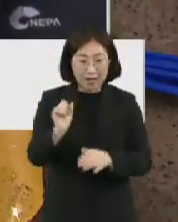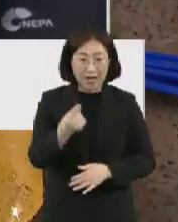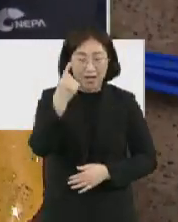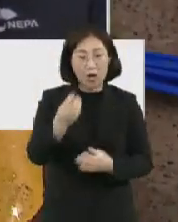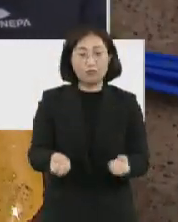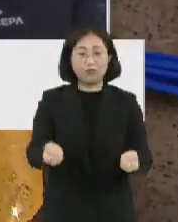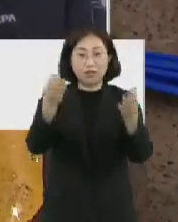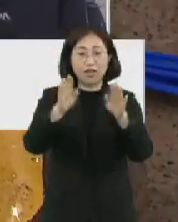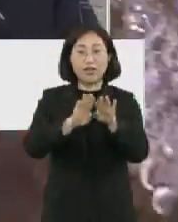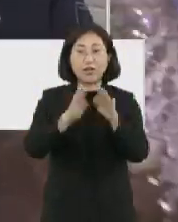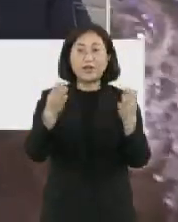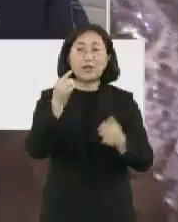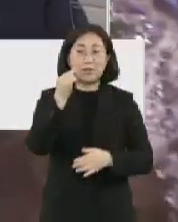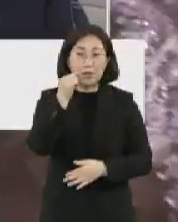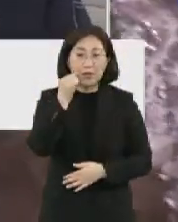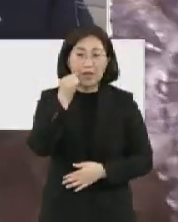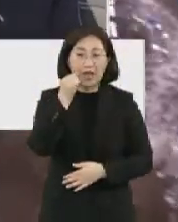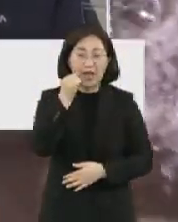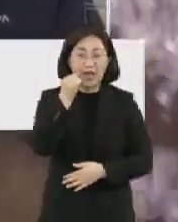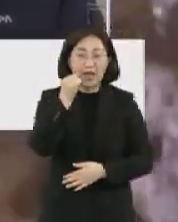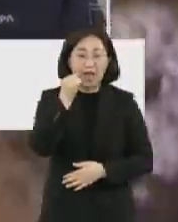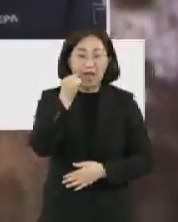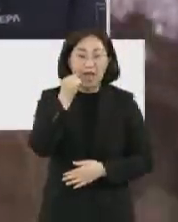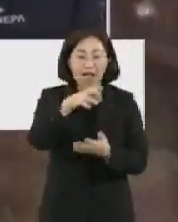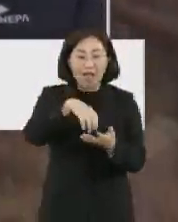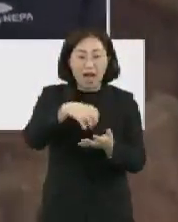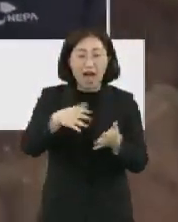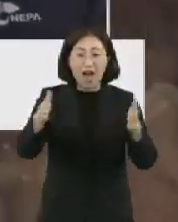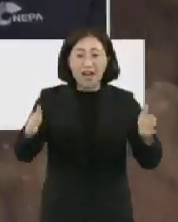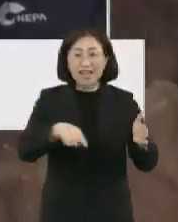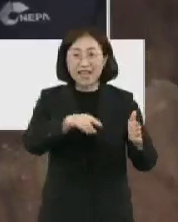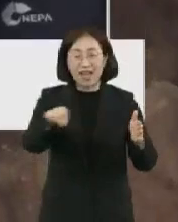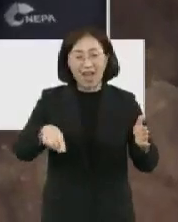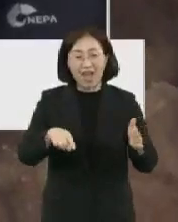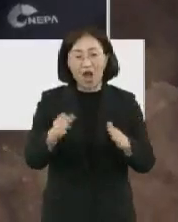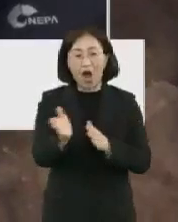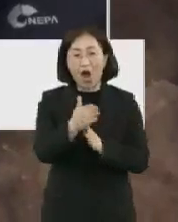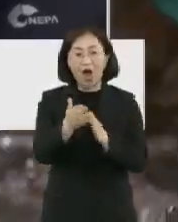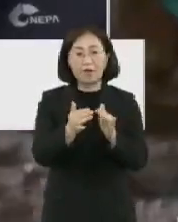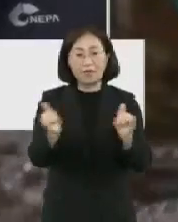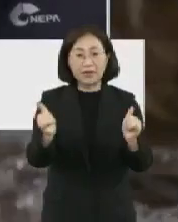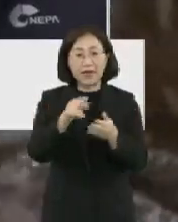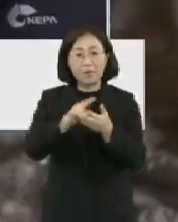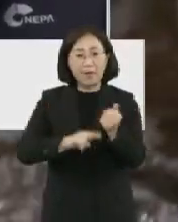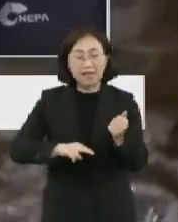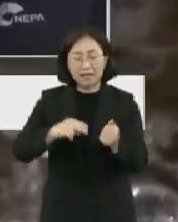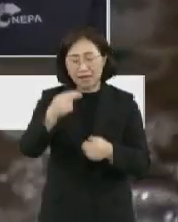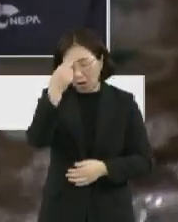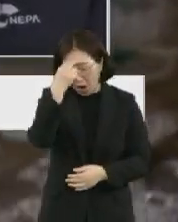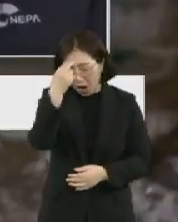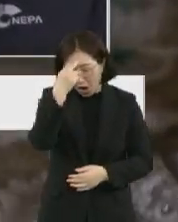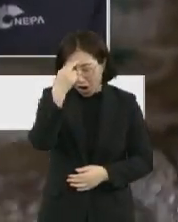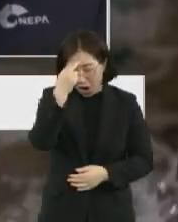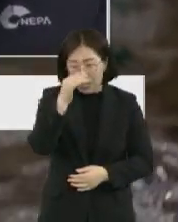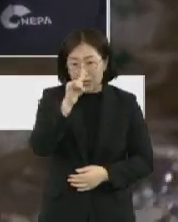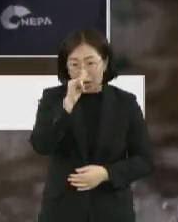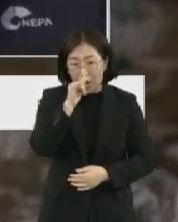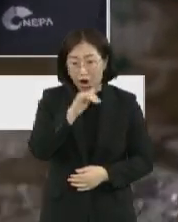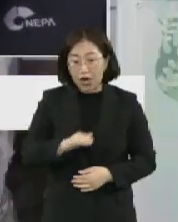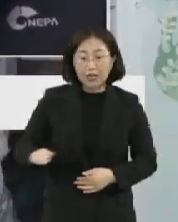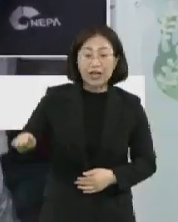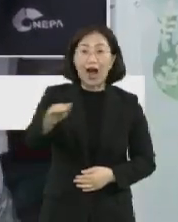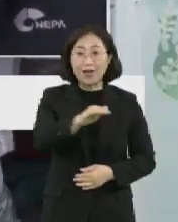개최 하지 못해 줘 육 성 5개를 맞은 업 인들의 판로에 많은 어려움을 겪고 있어 드라이버 스스로